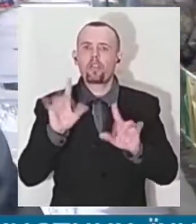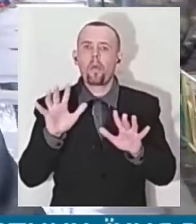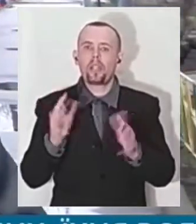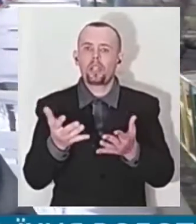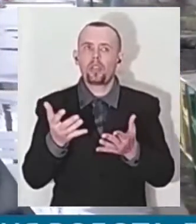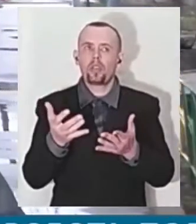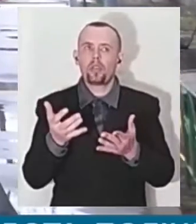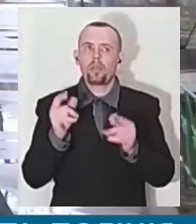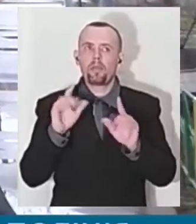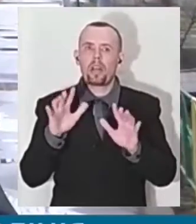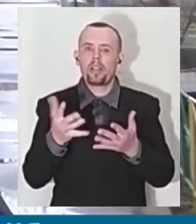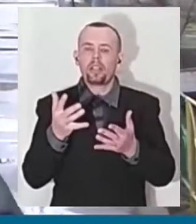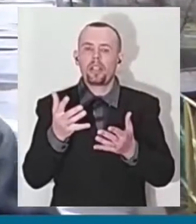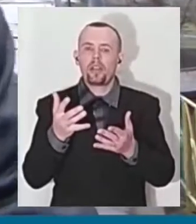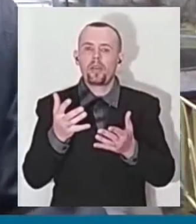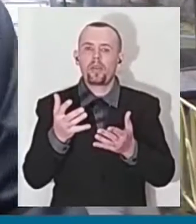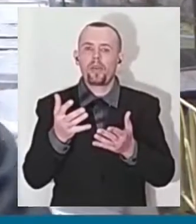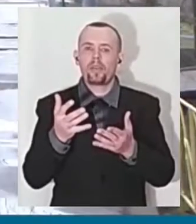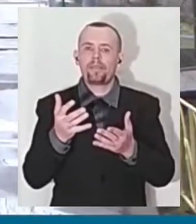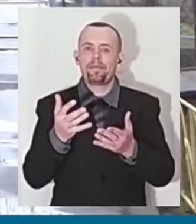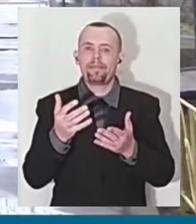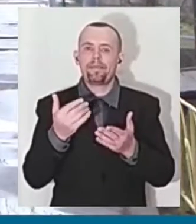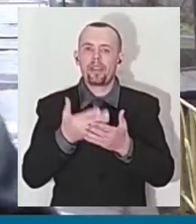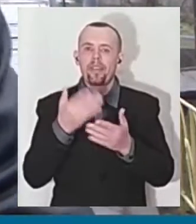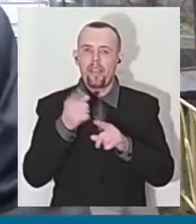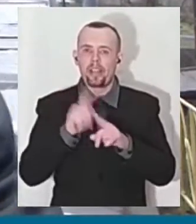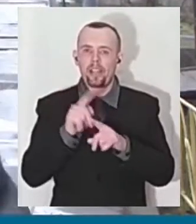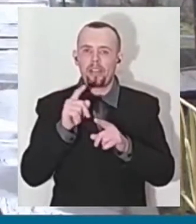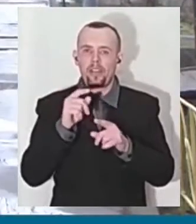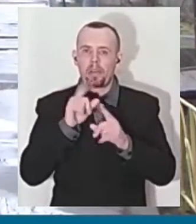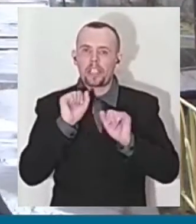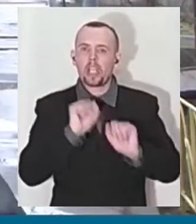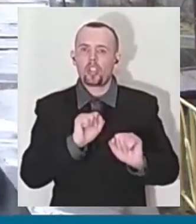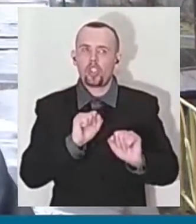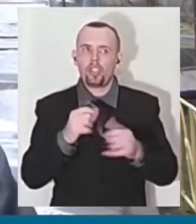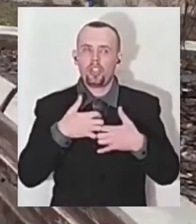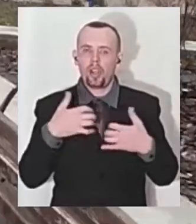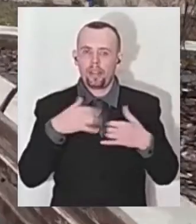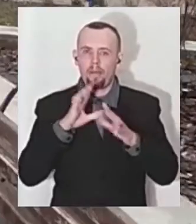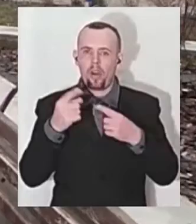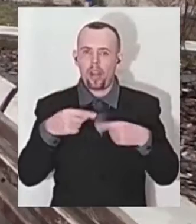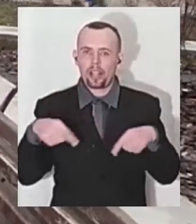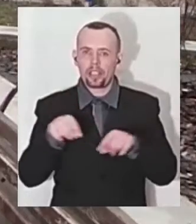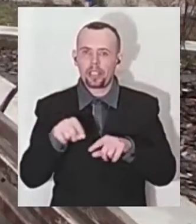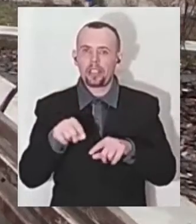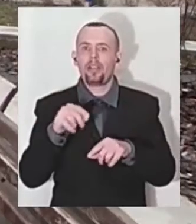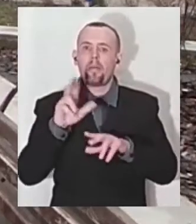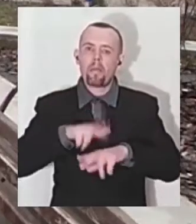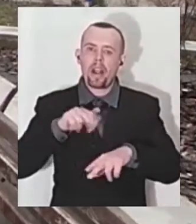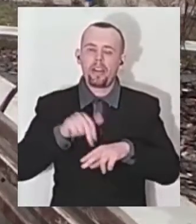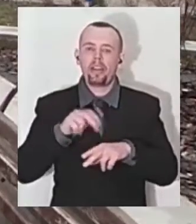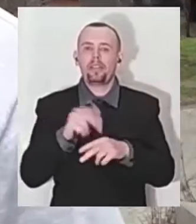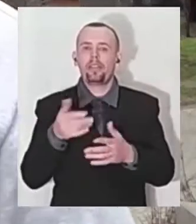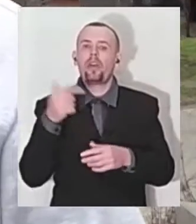Происходит вот, активизация зоозащитных организаций, их работа, полиция. Георгій Липський –